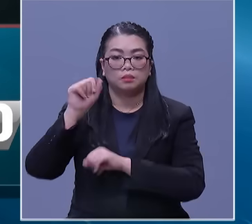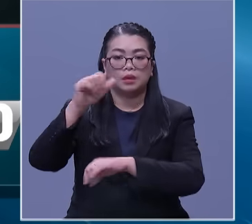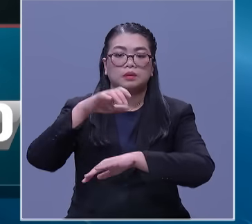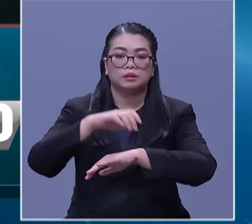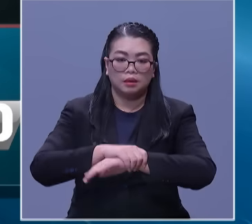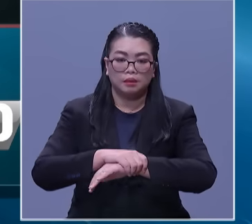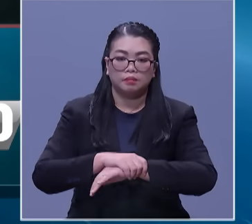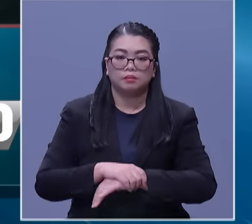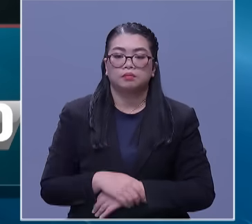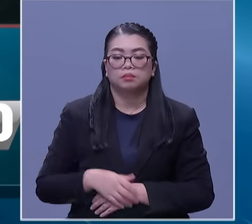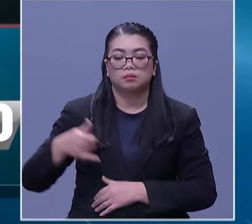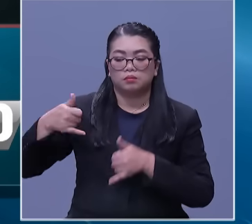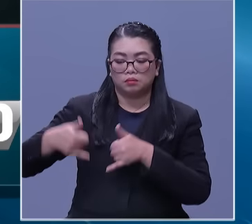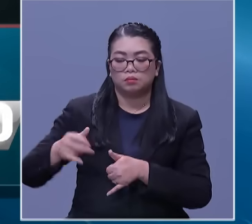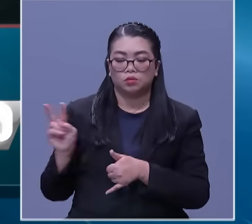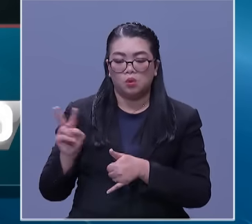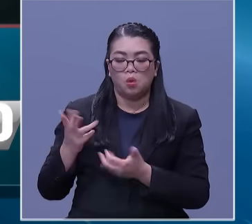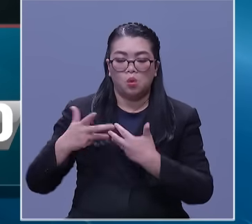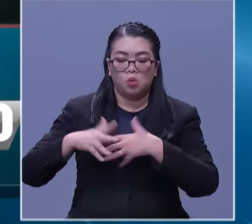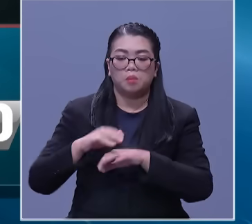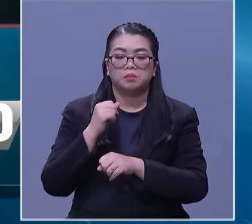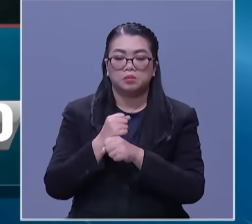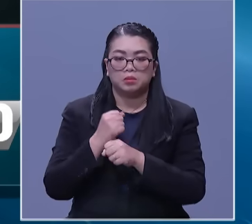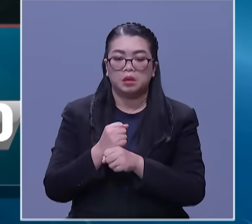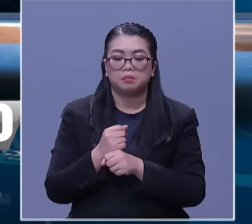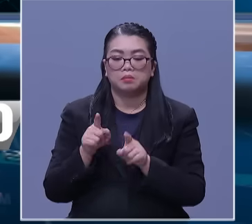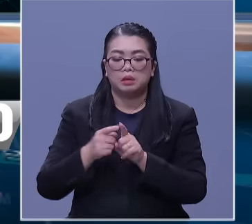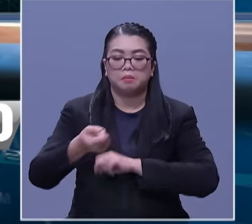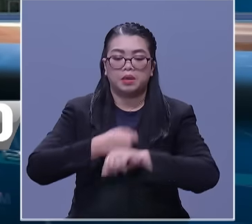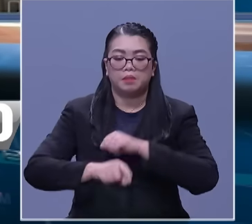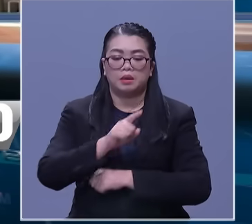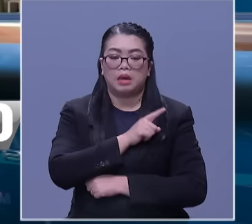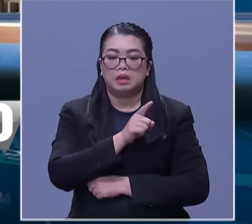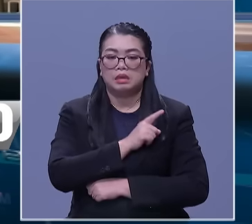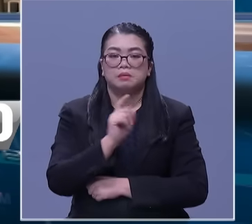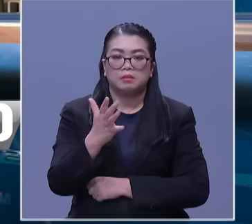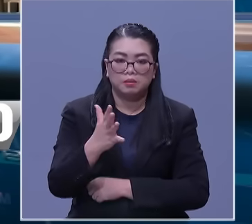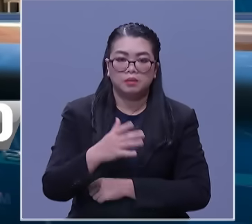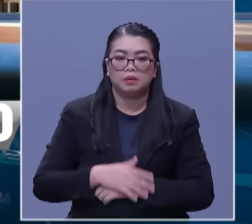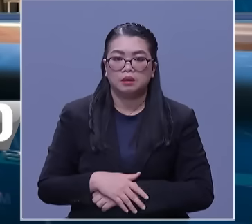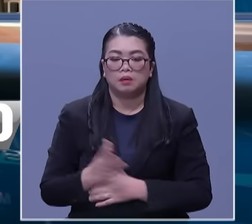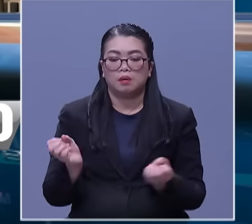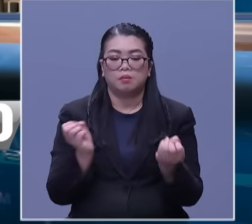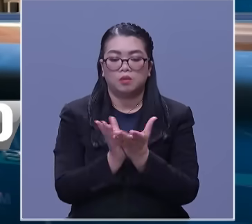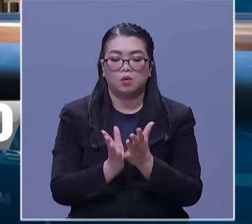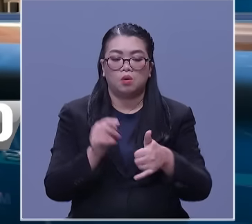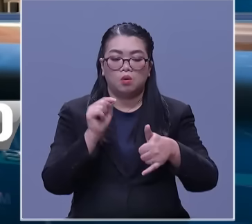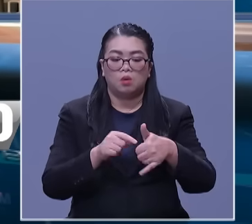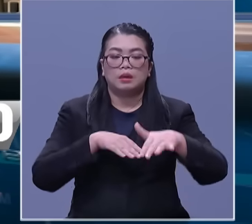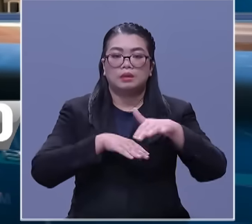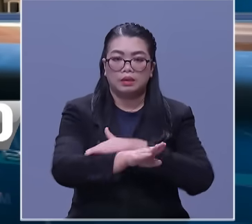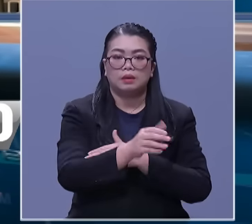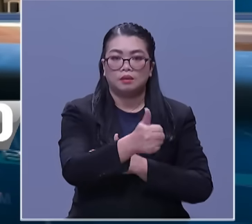จับในข้อหาเป็นเจ้าพนักงานร่วมกันปฏิบัติหรือหรือละเว้นการปฏิบัติหน้าที่โดยไม่ชอบเพื่อให้เกิดความเสียหายแก่ผู้หนึ่งผู้